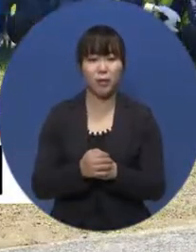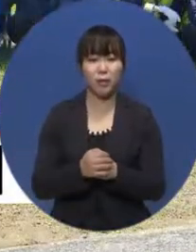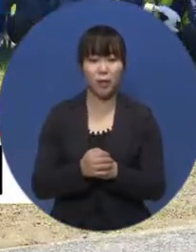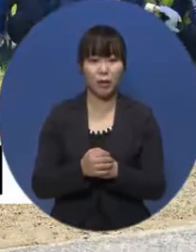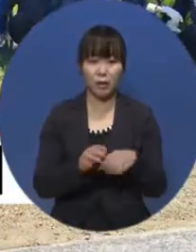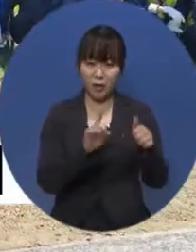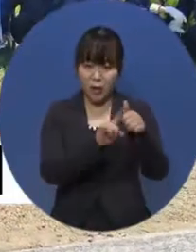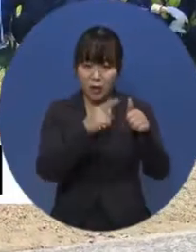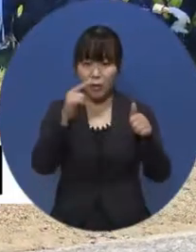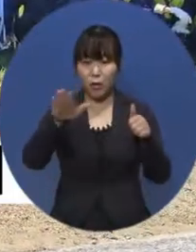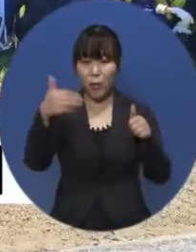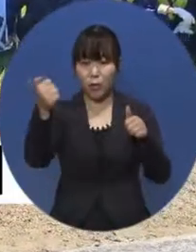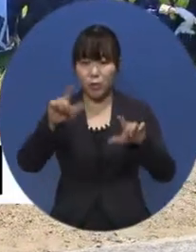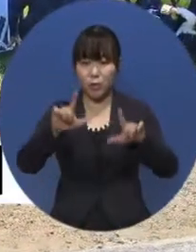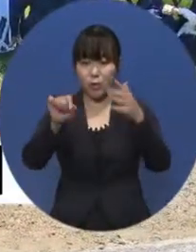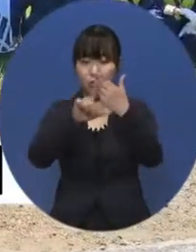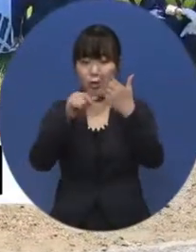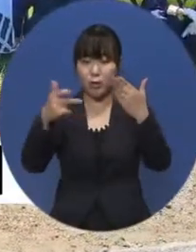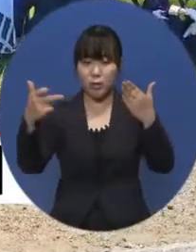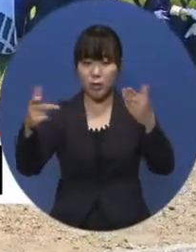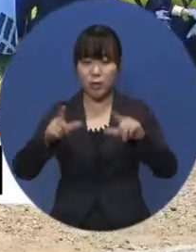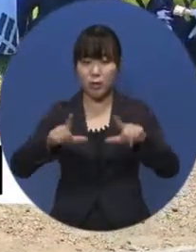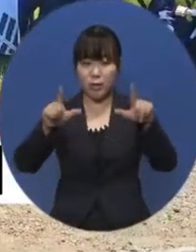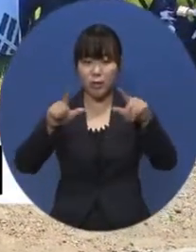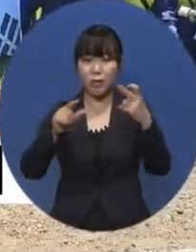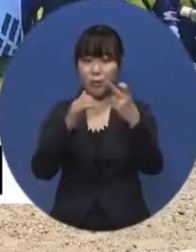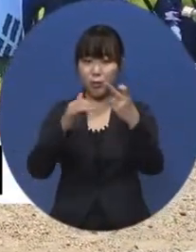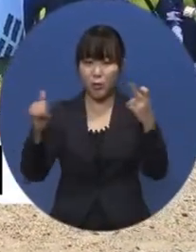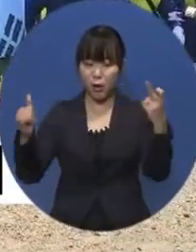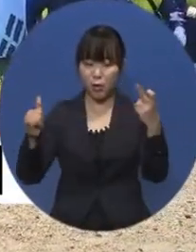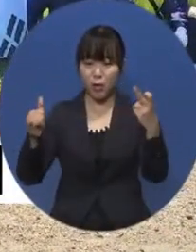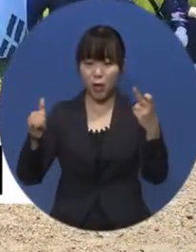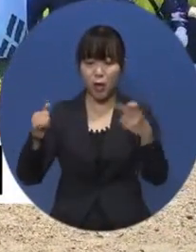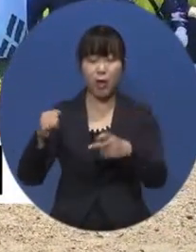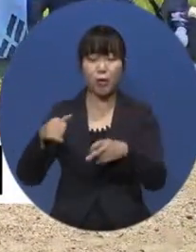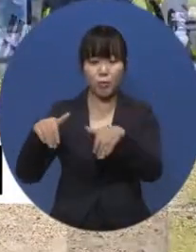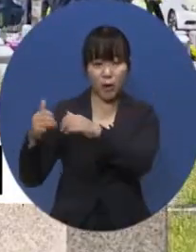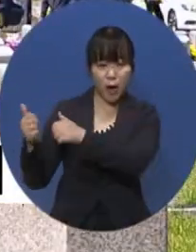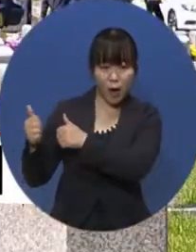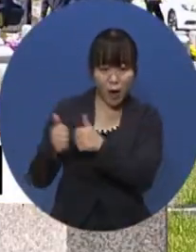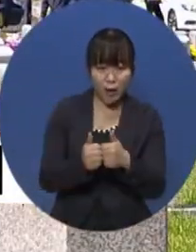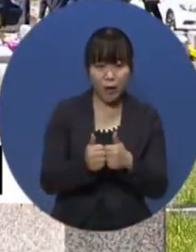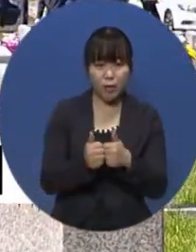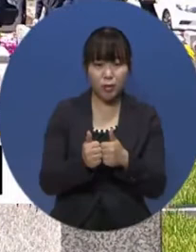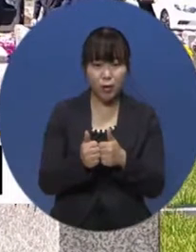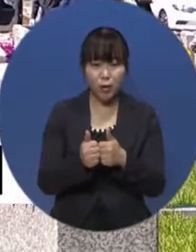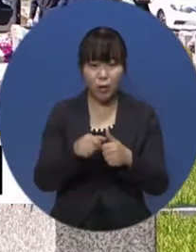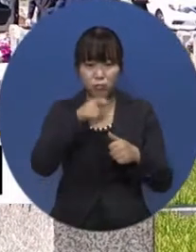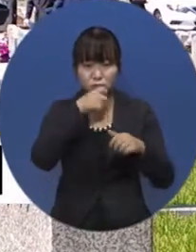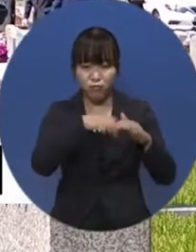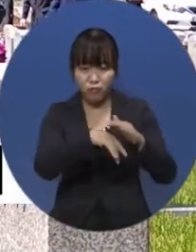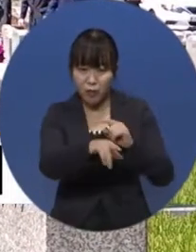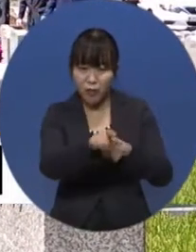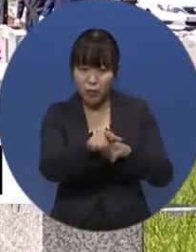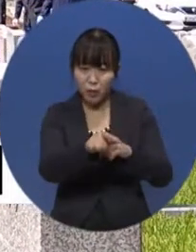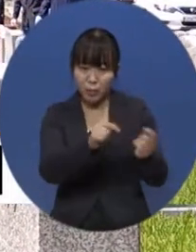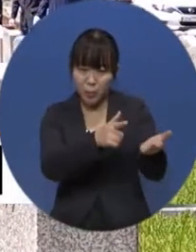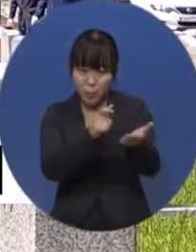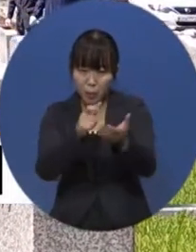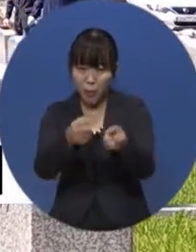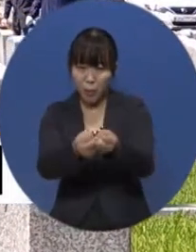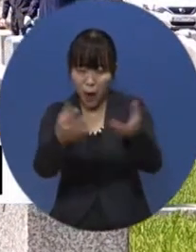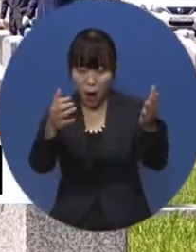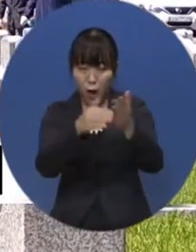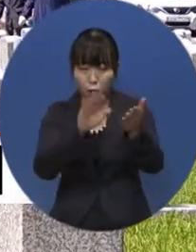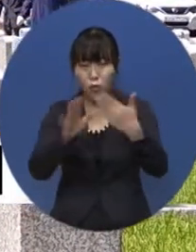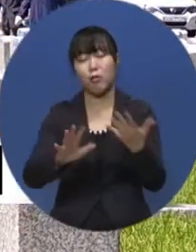연상사는 1950년 9월 17일 12명의 분대원을 이끌고 수중포복으로 돌진해 적 기관총 진지를 파괴한